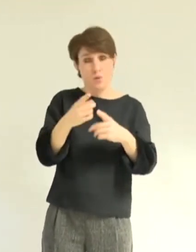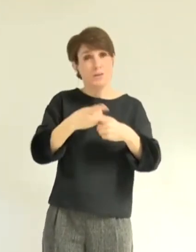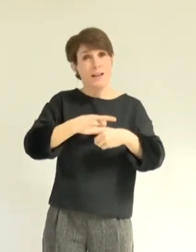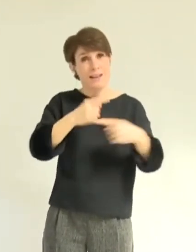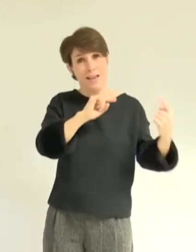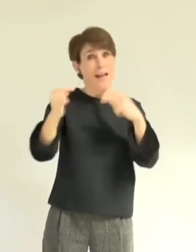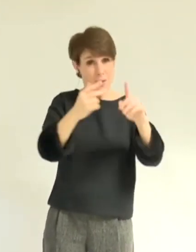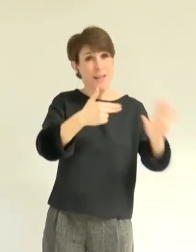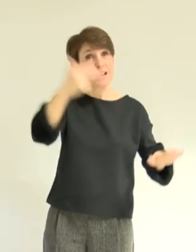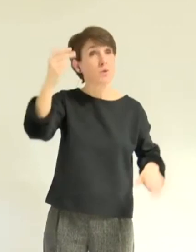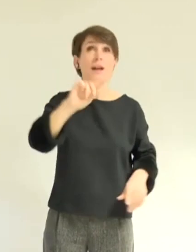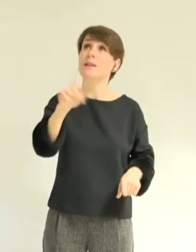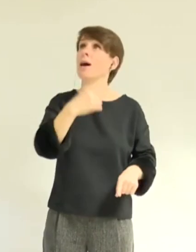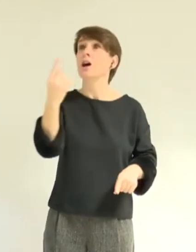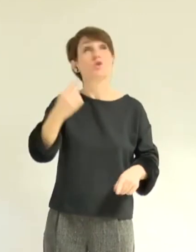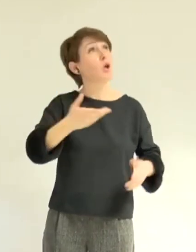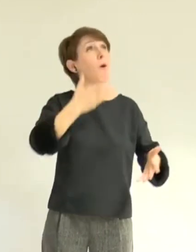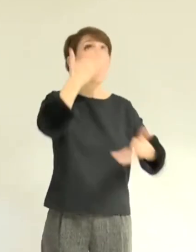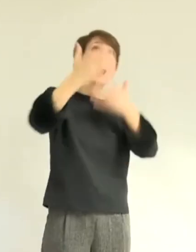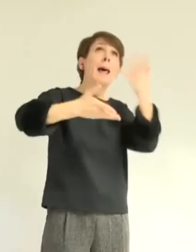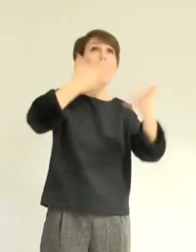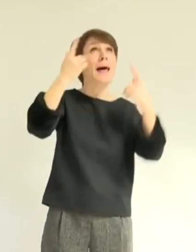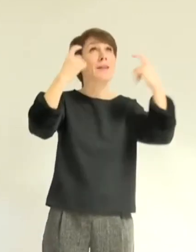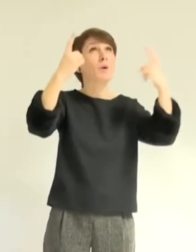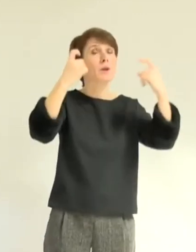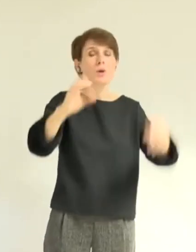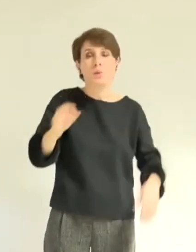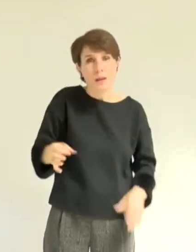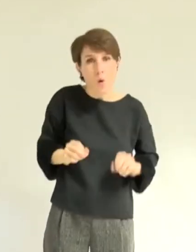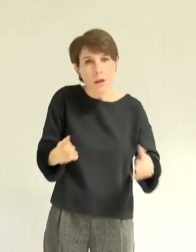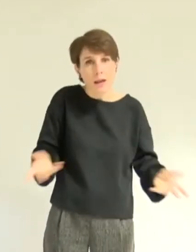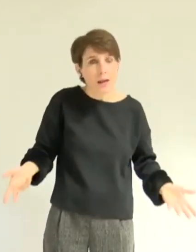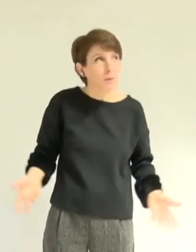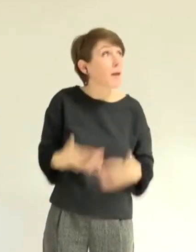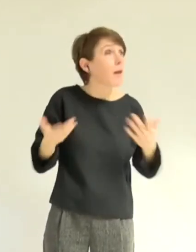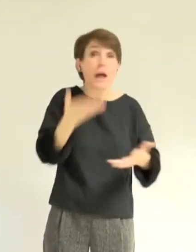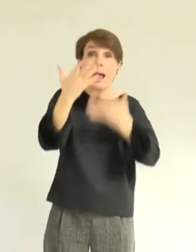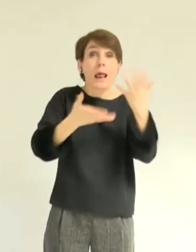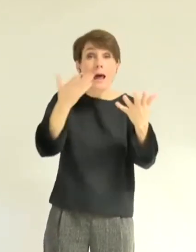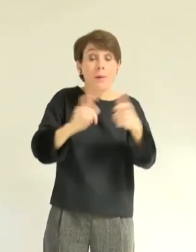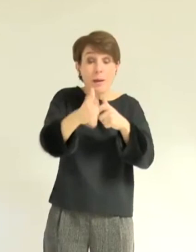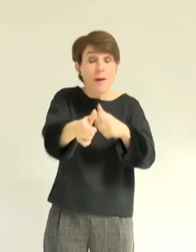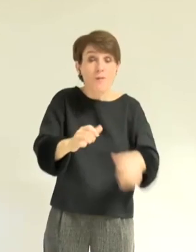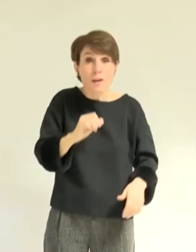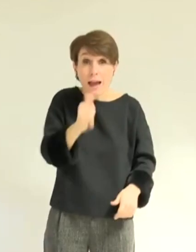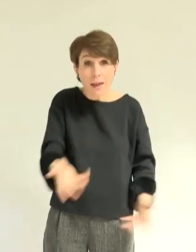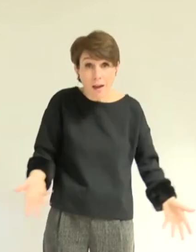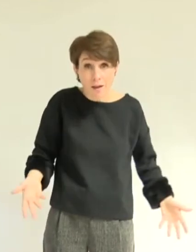seulement d'incantations sur la santé n'est pas à vendre. Oui, on le sait, on est d'accord. Mais après avoir dit ça, on n'a rien dit. Il faut